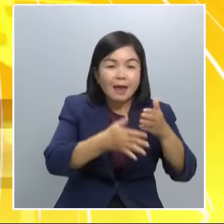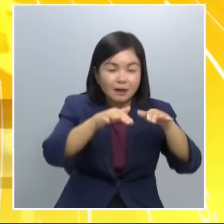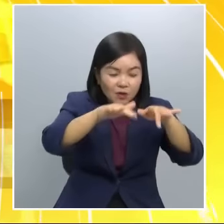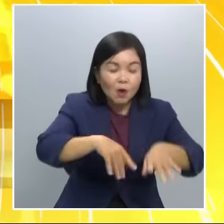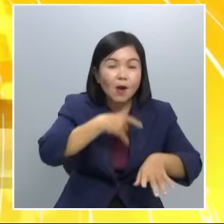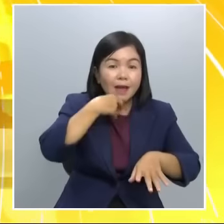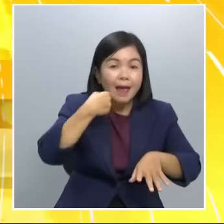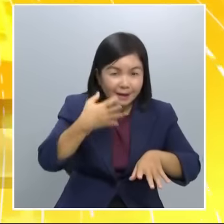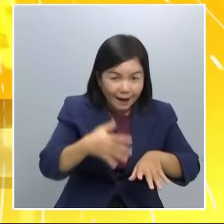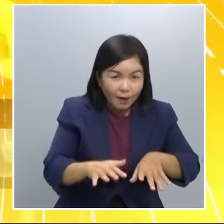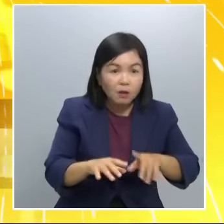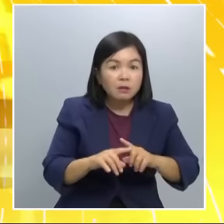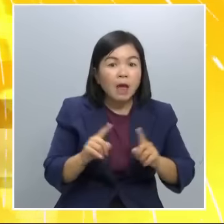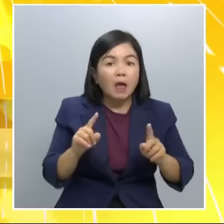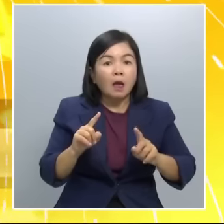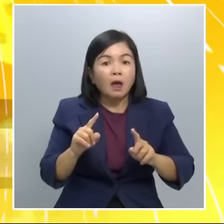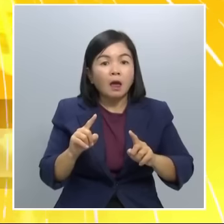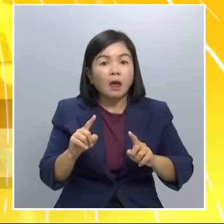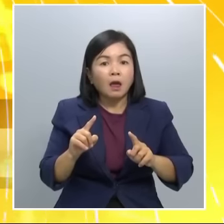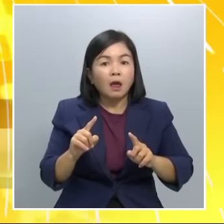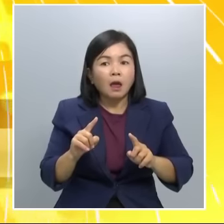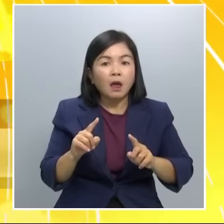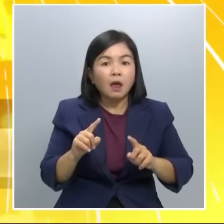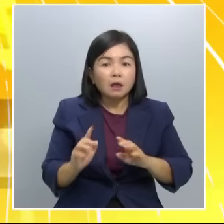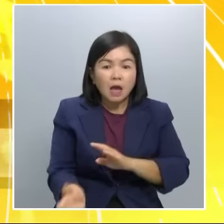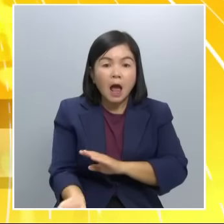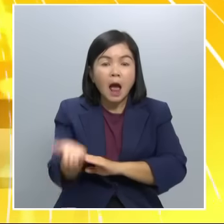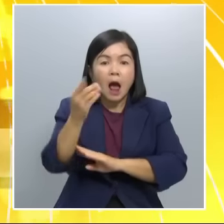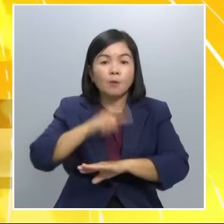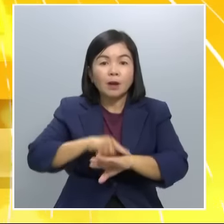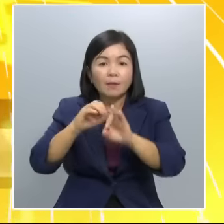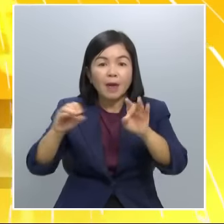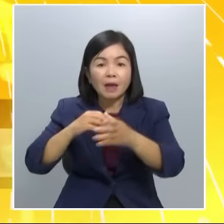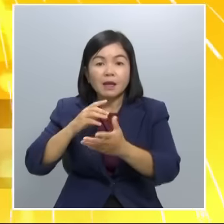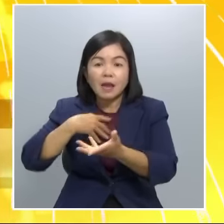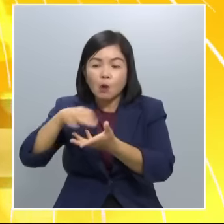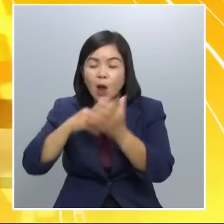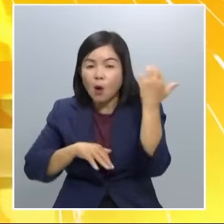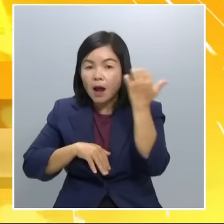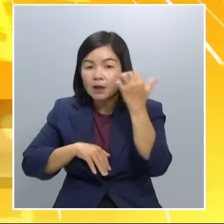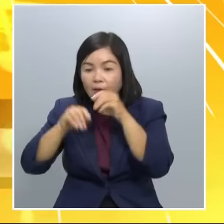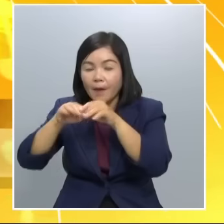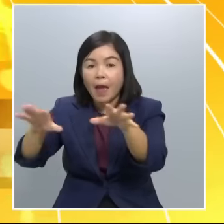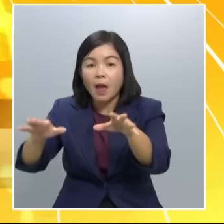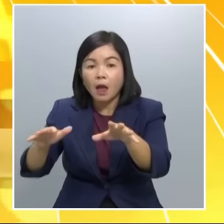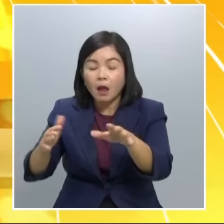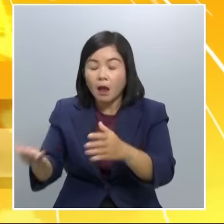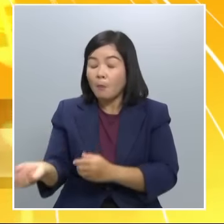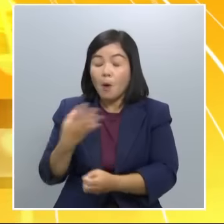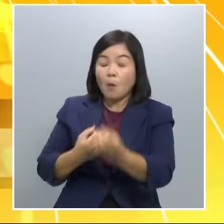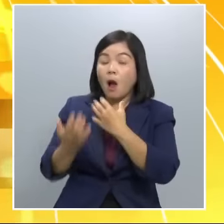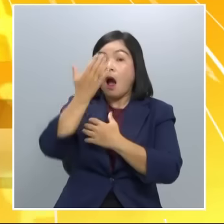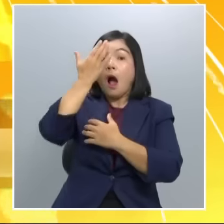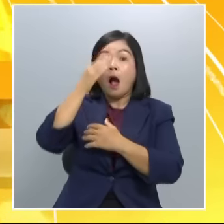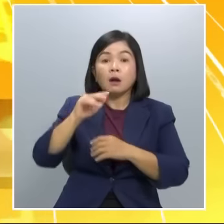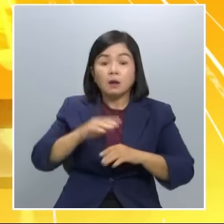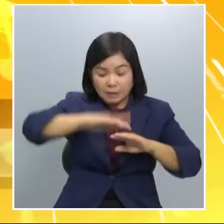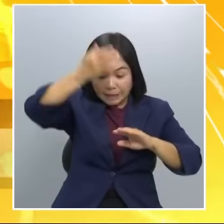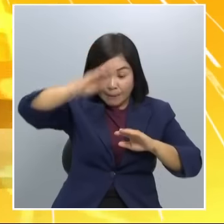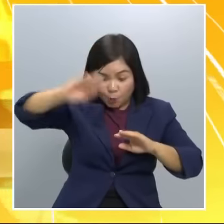ากฏตายประมาณสัก8โมงกว่าหลังรายการจบข่าวเข้ามาน้ำป่าจากดอยสุเท